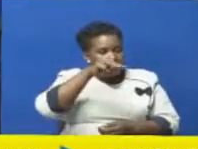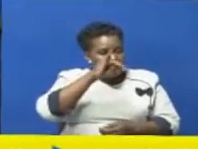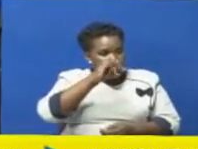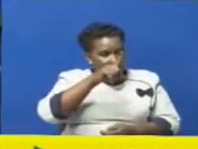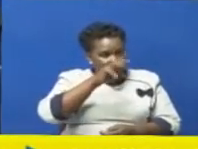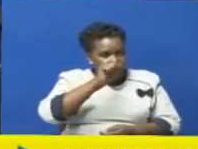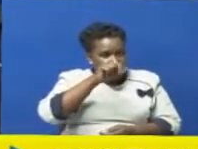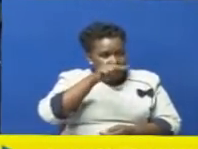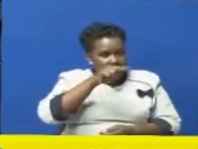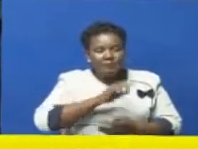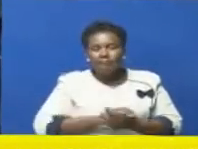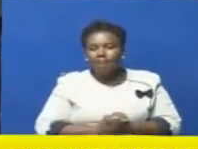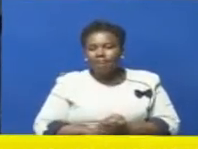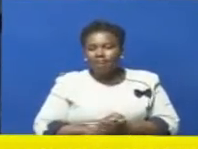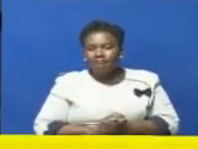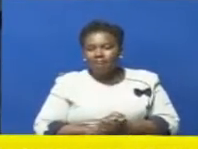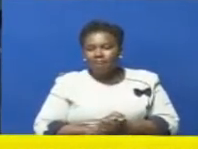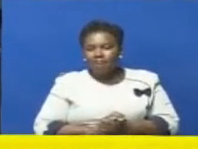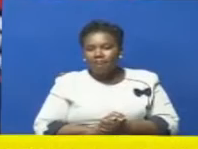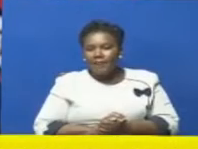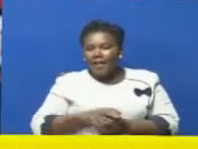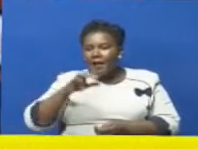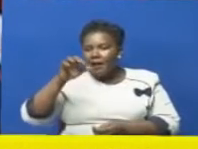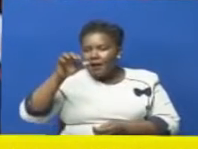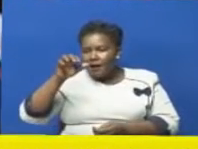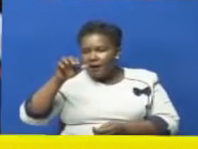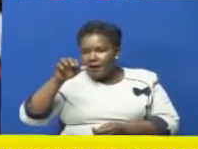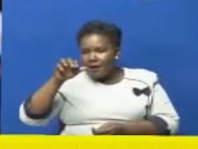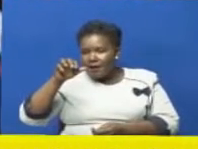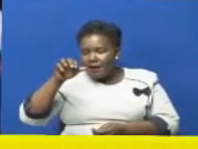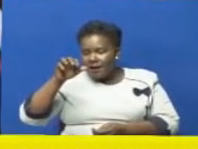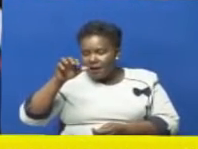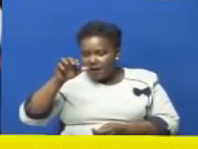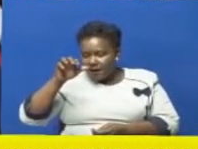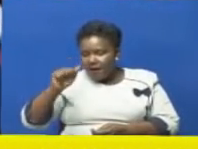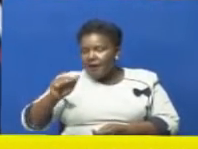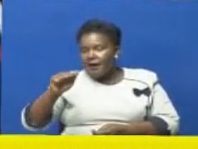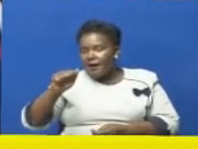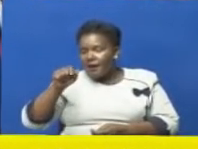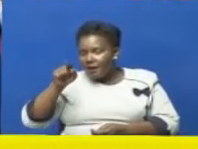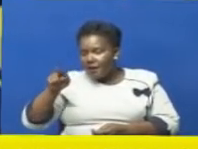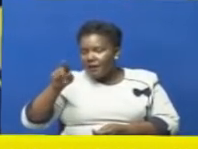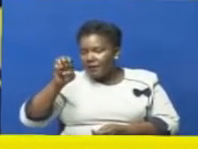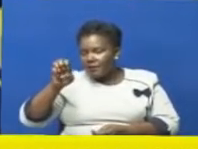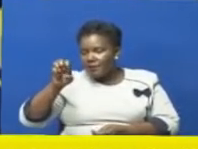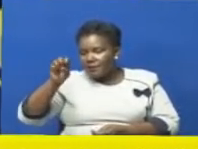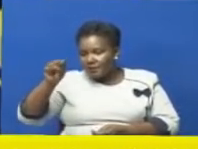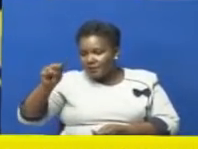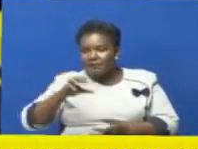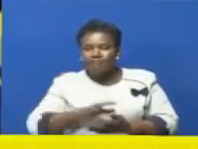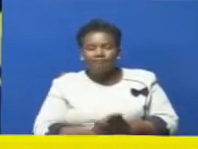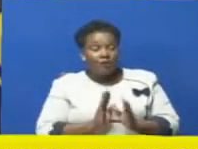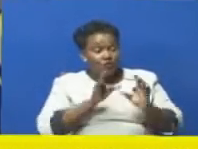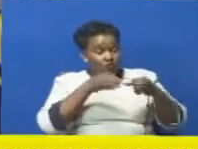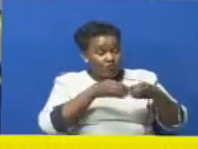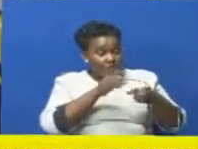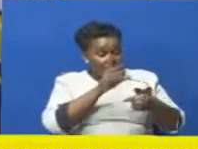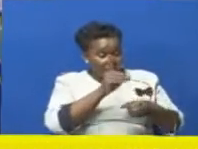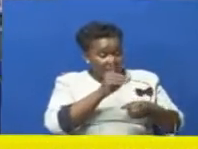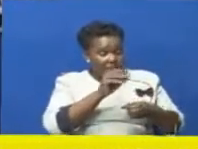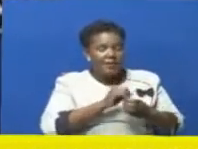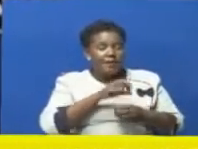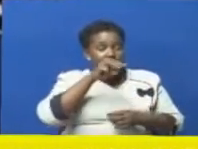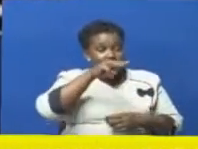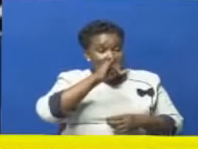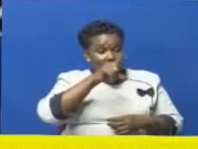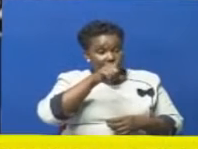na Sporting CP, wakati Ajax Amsterdam ikimenyana na Borussia Dortmund. Kundi D, Inter